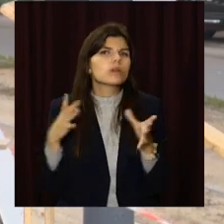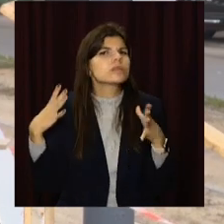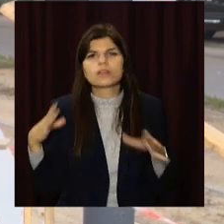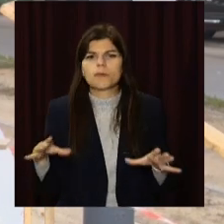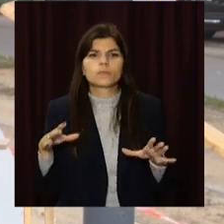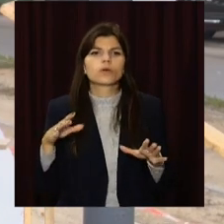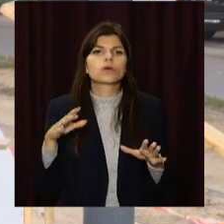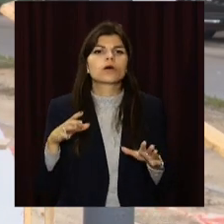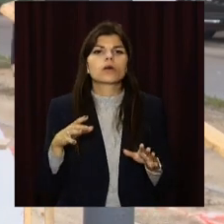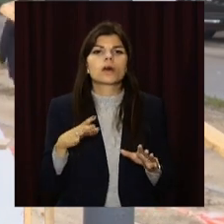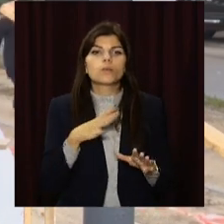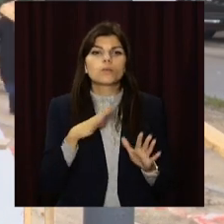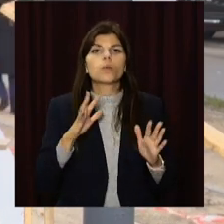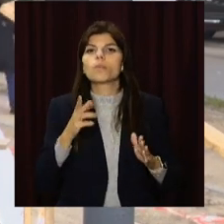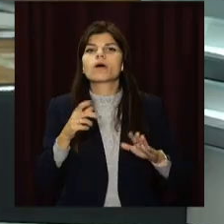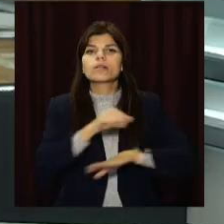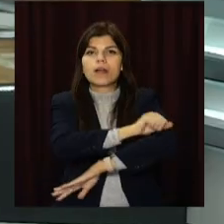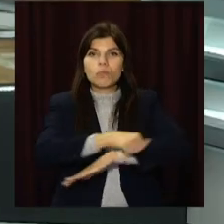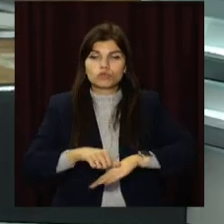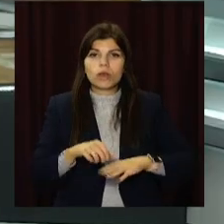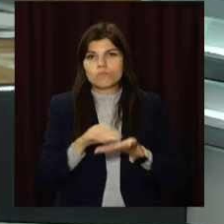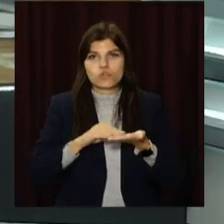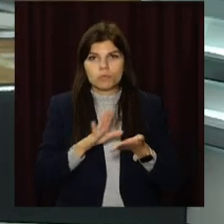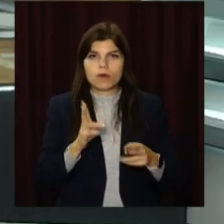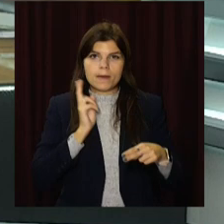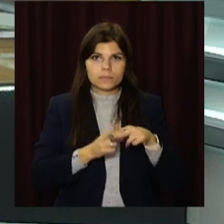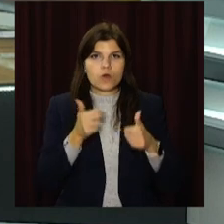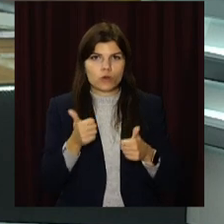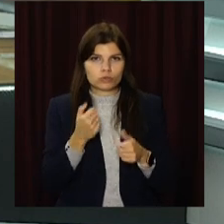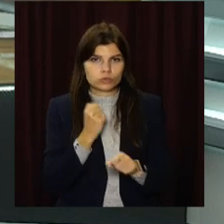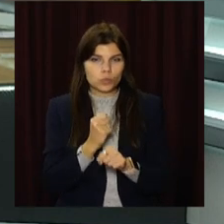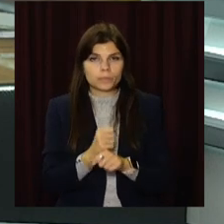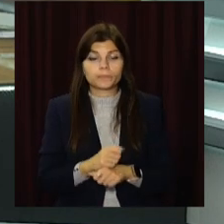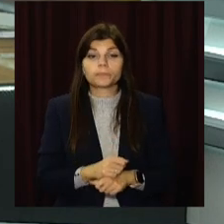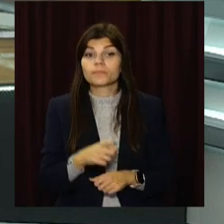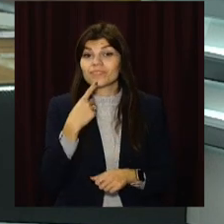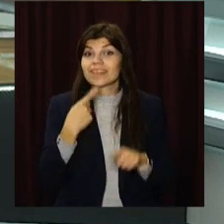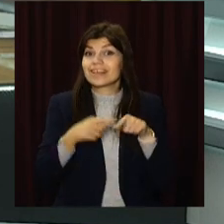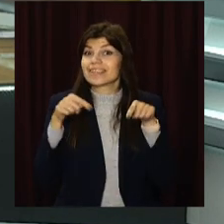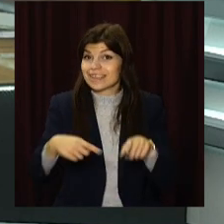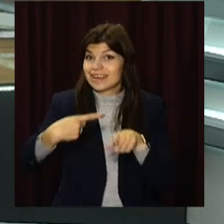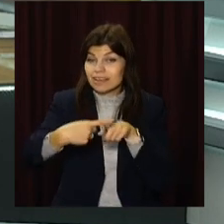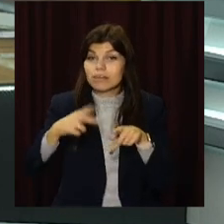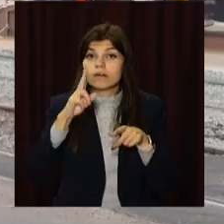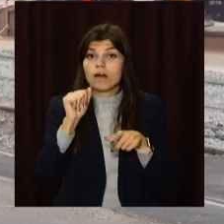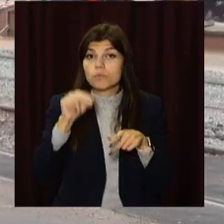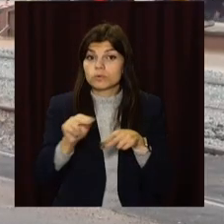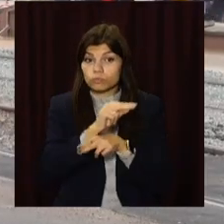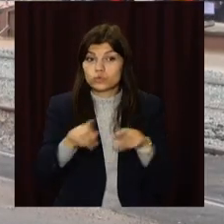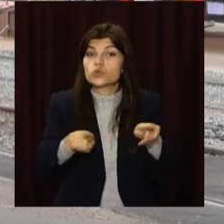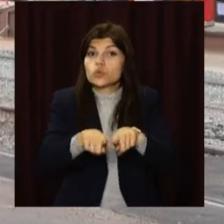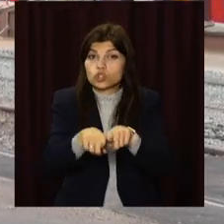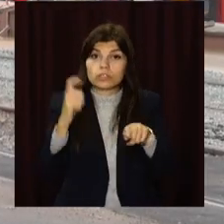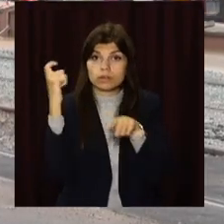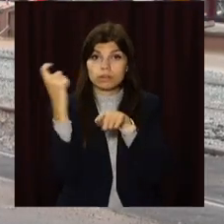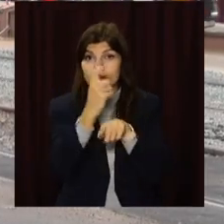то, что произошло с набережной. На цьому ж перехресті Хороброго та Короленка капітально ремонтують і трамвайні